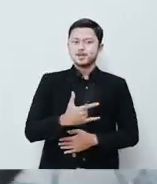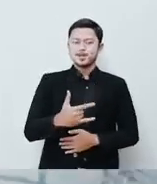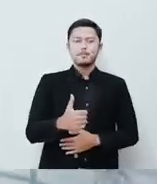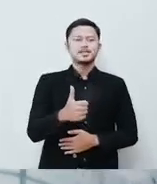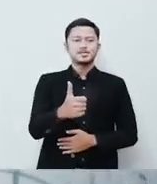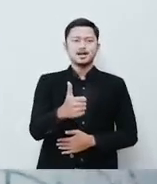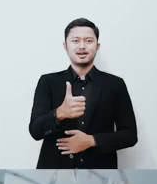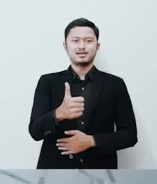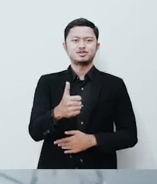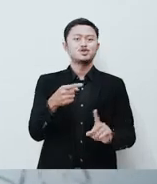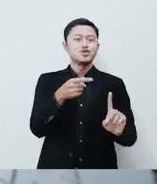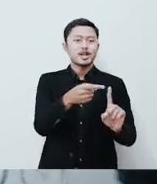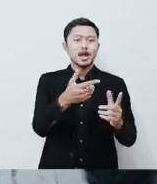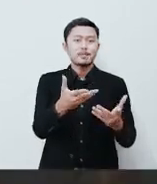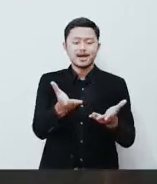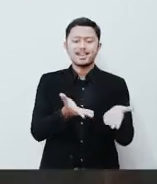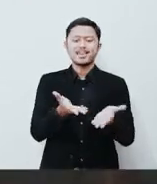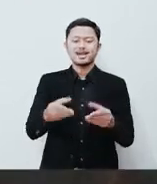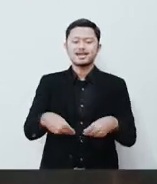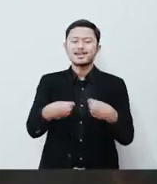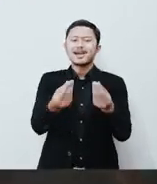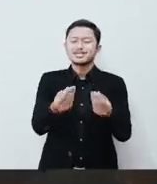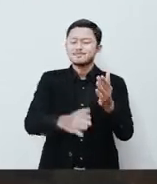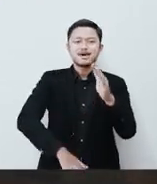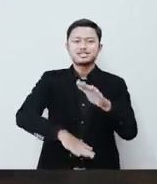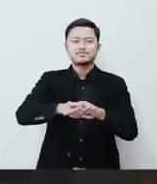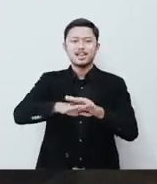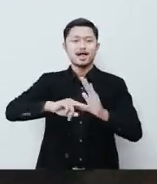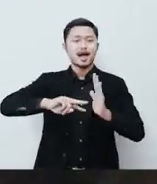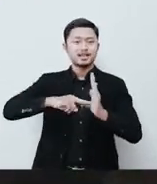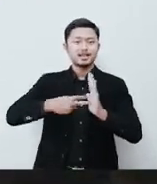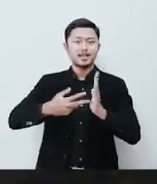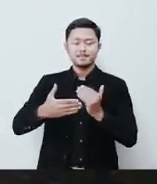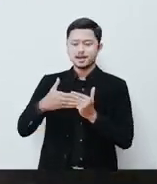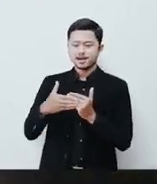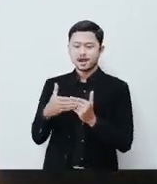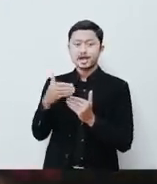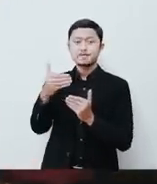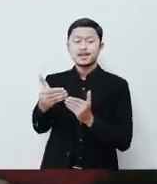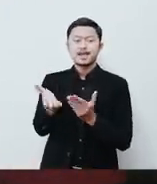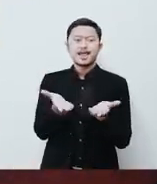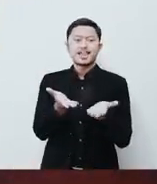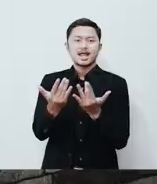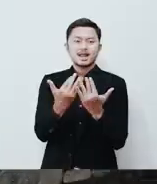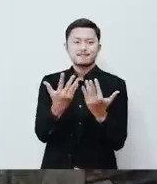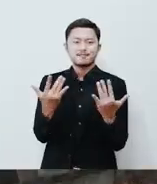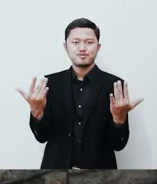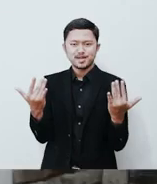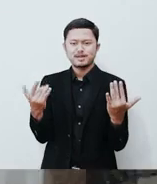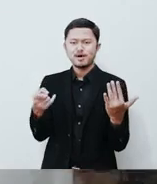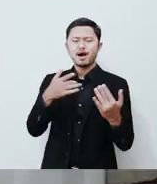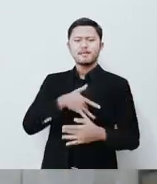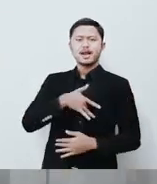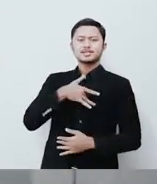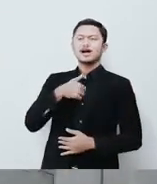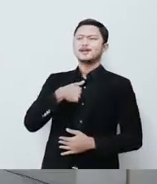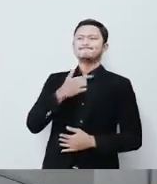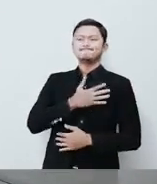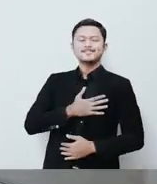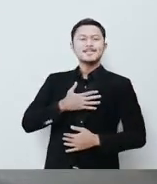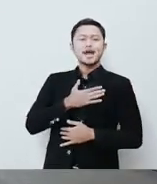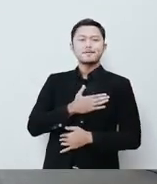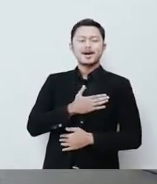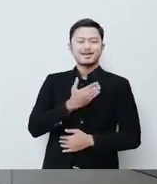dalam rangka pemberian layanan kepada penyandang disabilitas. Sehingga, layanan publik yang dirasakan lebih